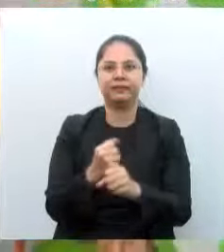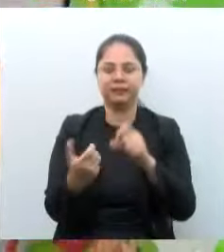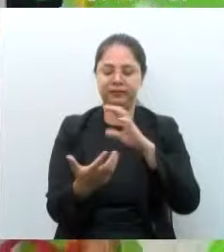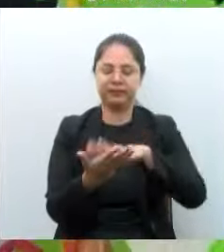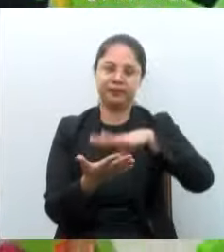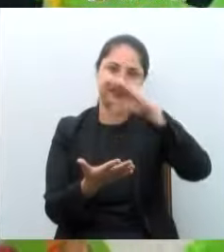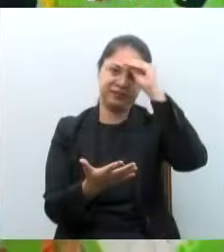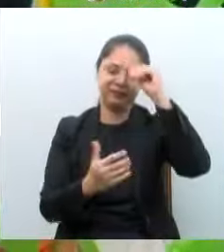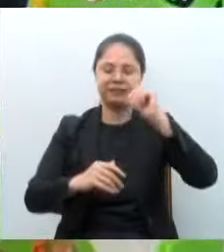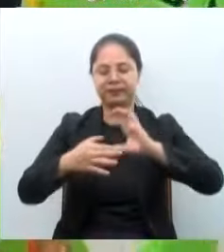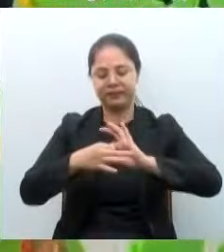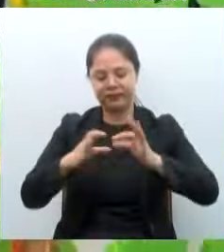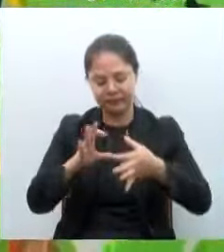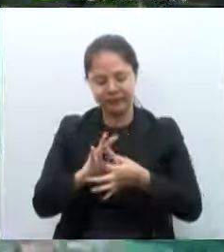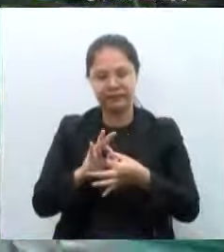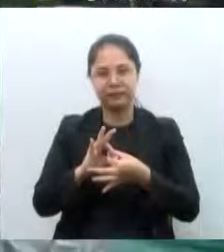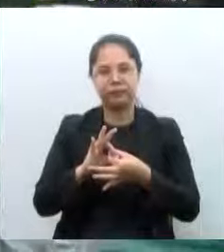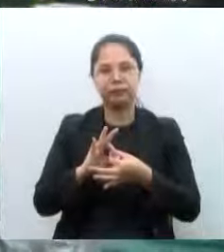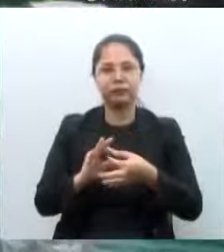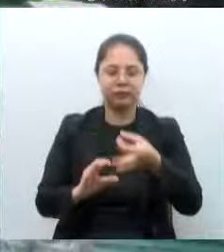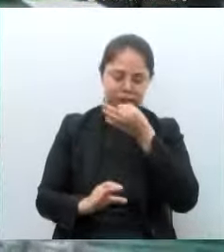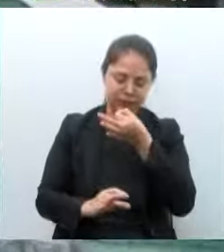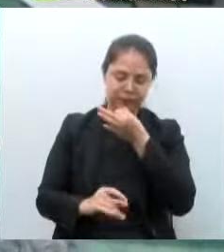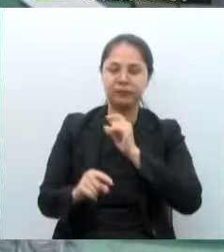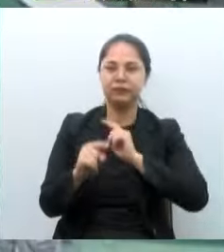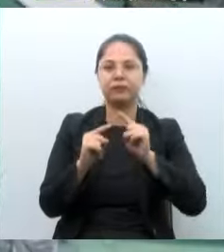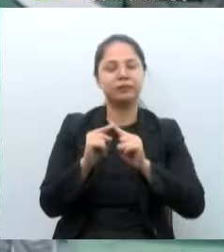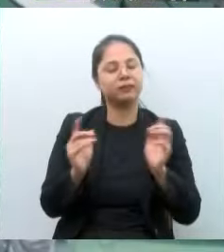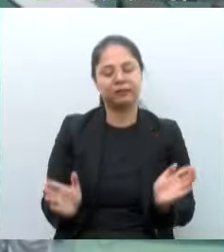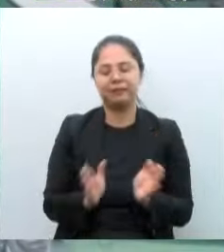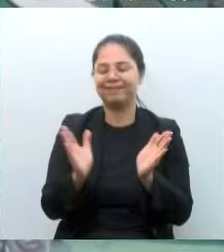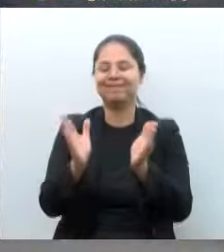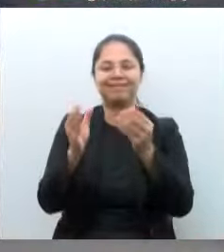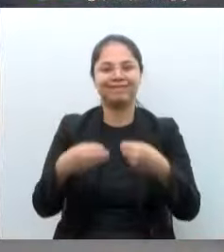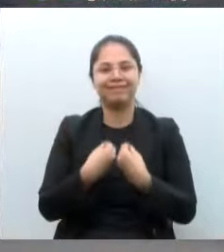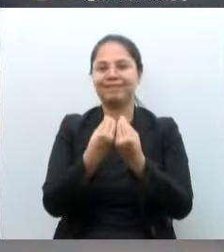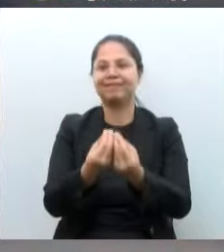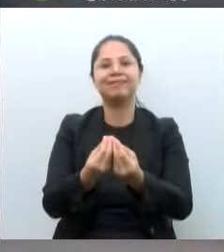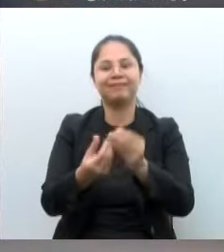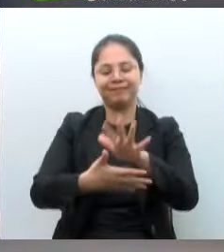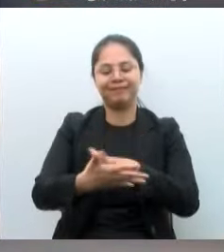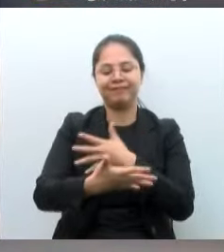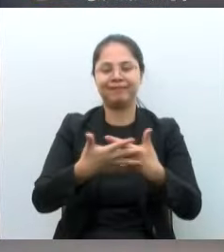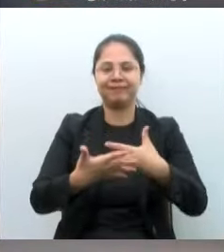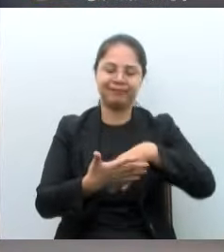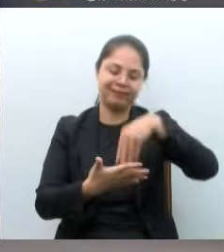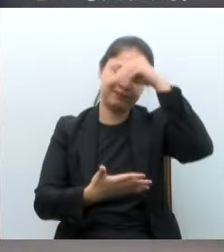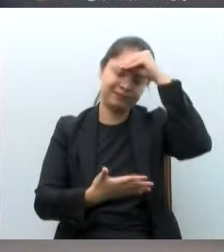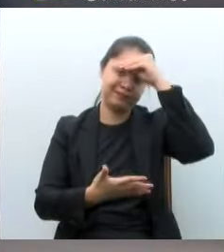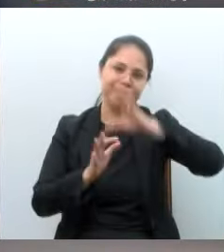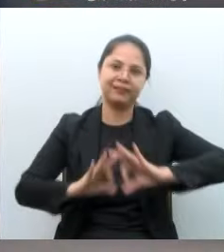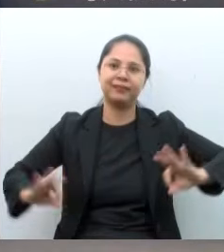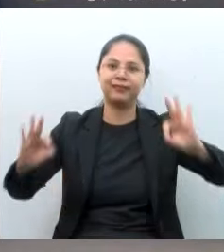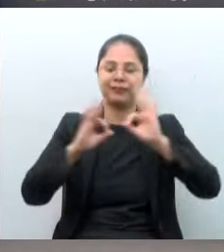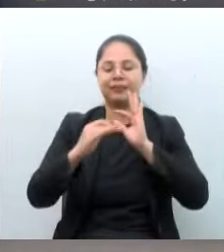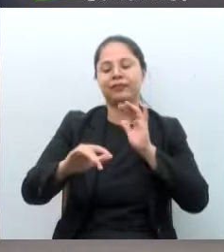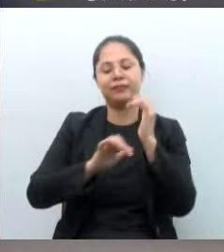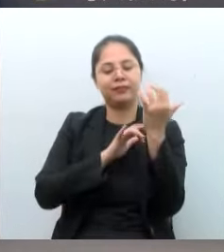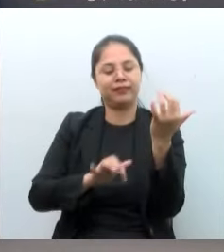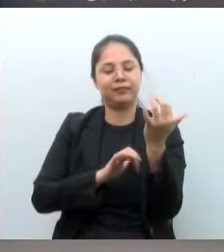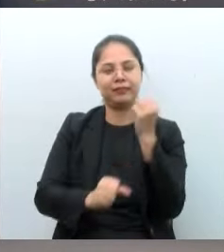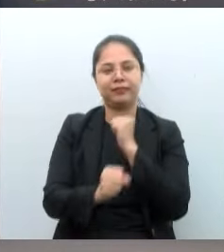การด้านกีฬาหรือว่าด้านทักษะอาชีพนะคะทุกอาชีพเลยนะคะสำหรับแผนการเรียนนี้เราก็เน้นในส่วนของคอมพิวเตอร์ซึ่งเราม